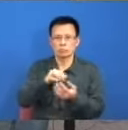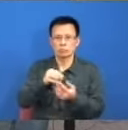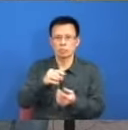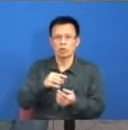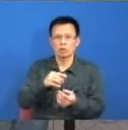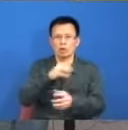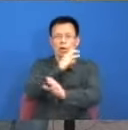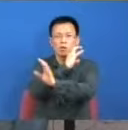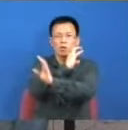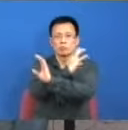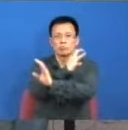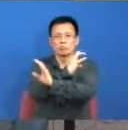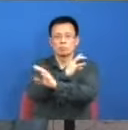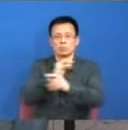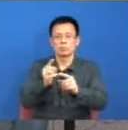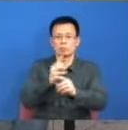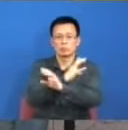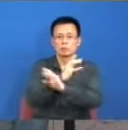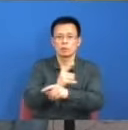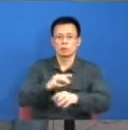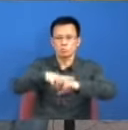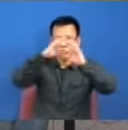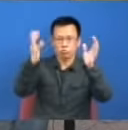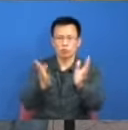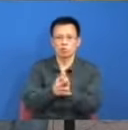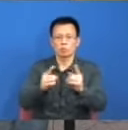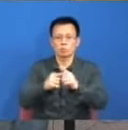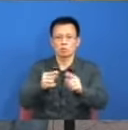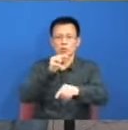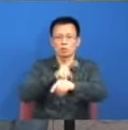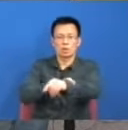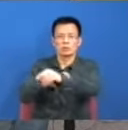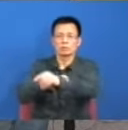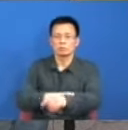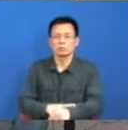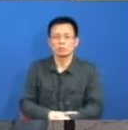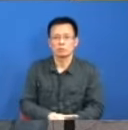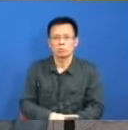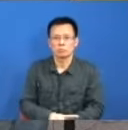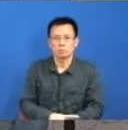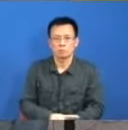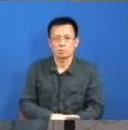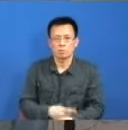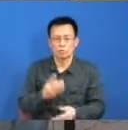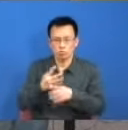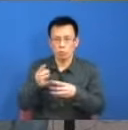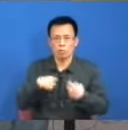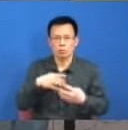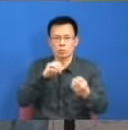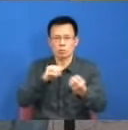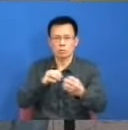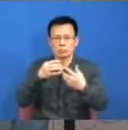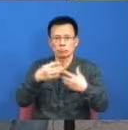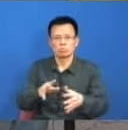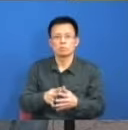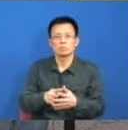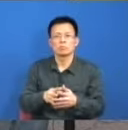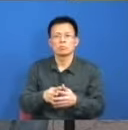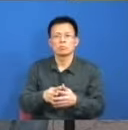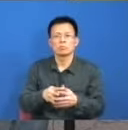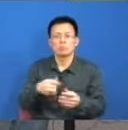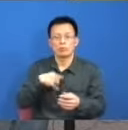走啊！ 我而家要所有人都要拉， 哇！咁惡， 所以咧，我同佢傾完之後咧，我翻去決定咧，